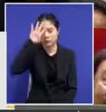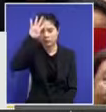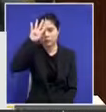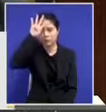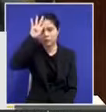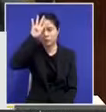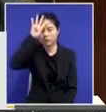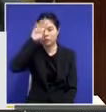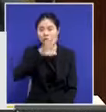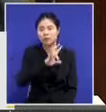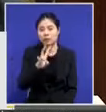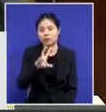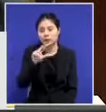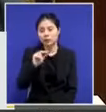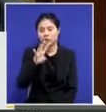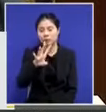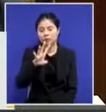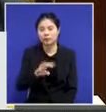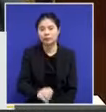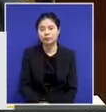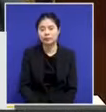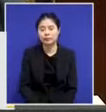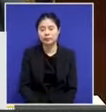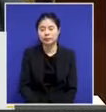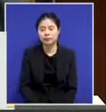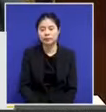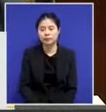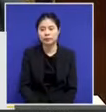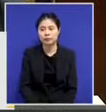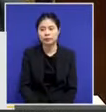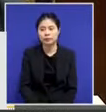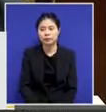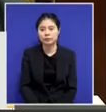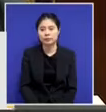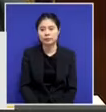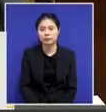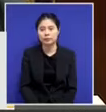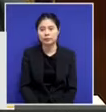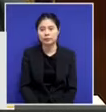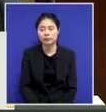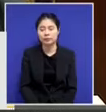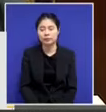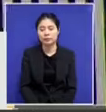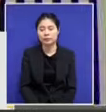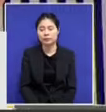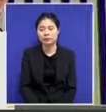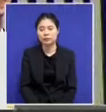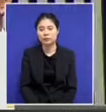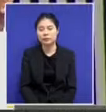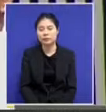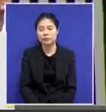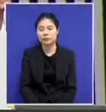ครับ 734พลเรือเอกอิทธิคมพมรสูตร พลเอกประยุทธ์จันทร์โอชา